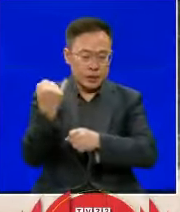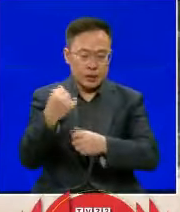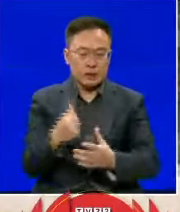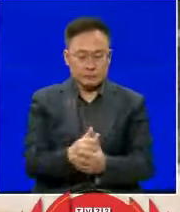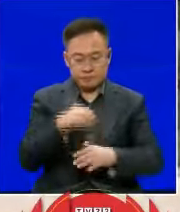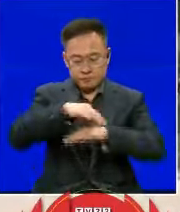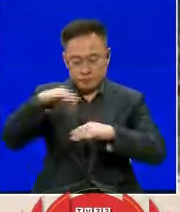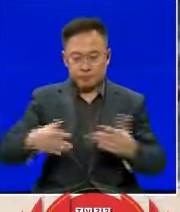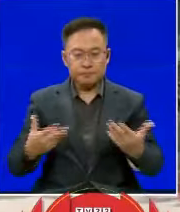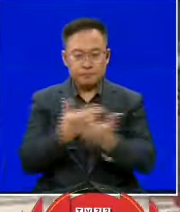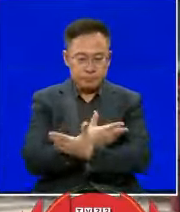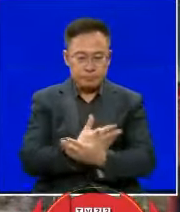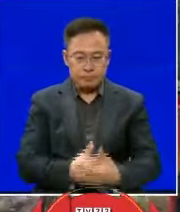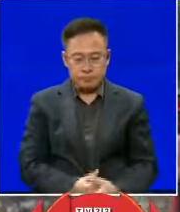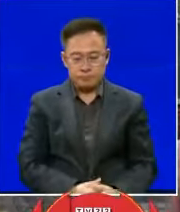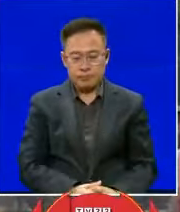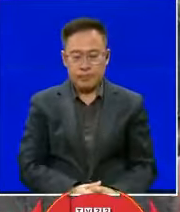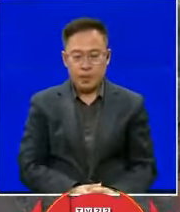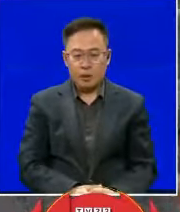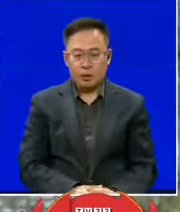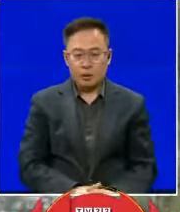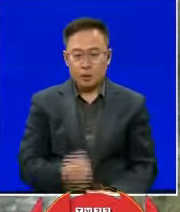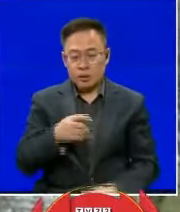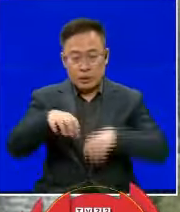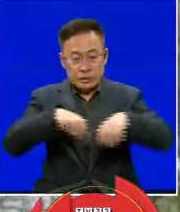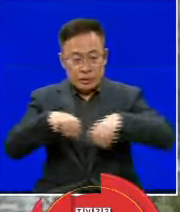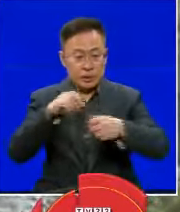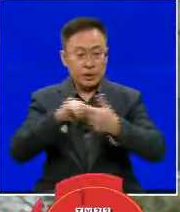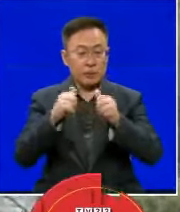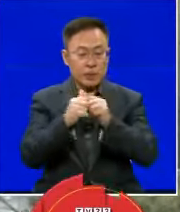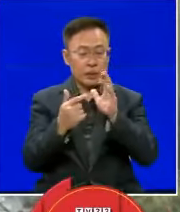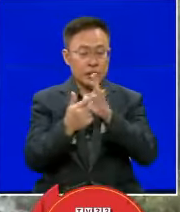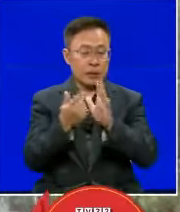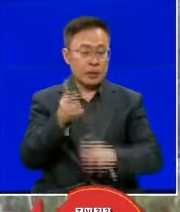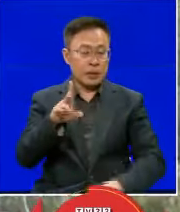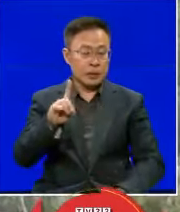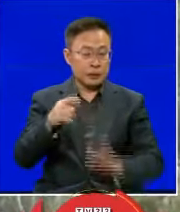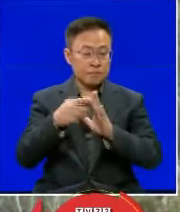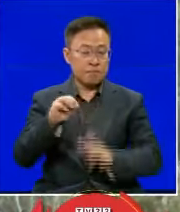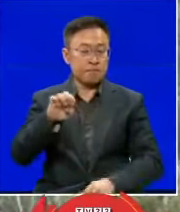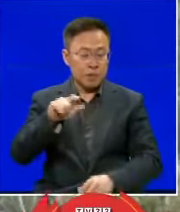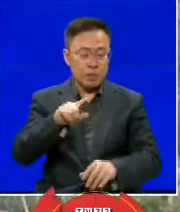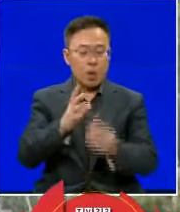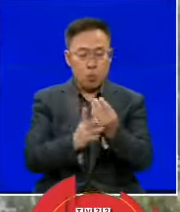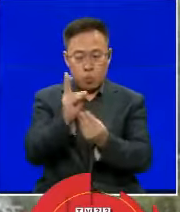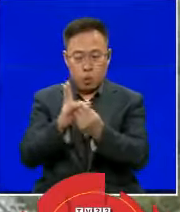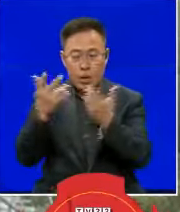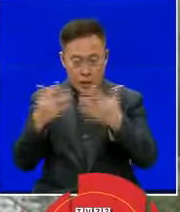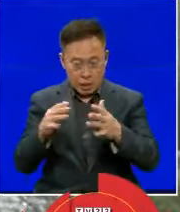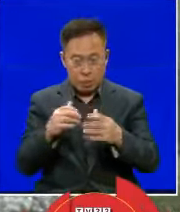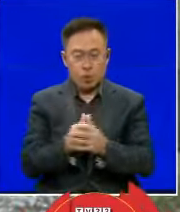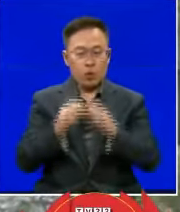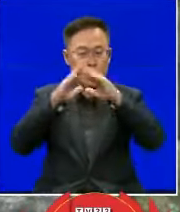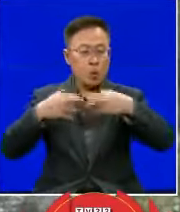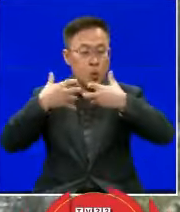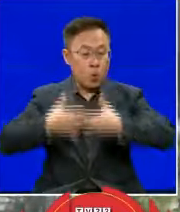ถึงเพิ่งจะมาเป็นข่าวเพราะจริงๆถ้าดูเรื่องการแคทแเมมโอ้โหนี้มันก็หลายสัปดาห์แล้วเรื่องของไฟไหม้นะครับในโรง